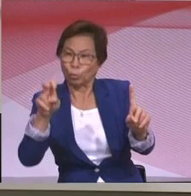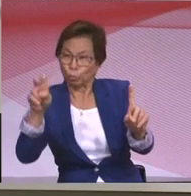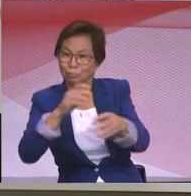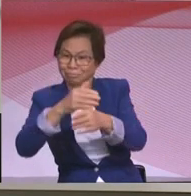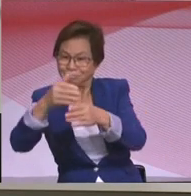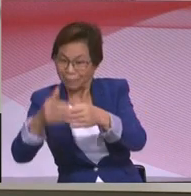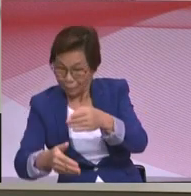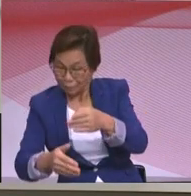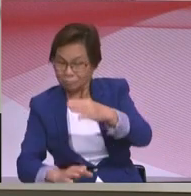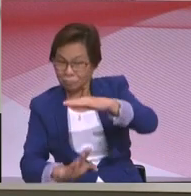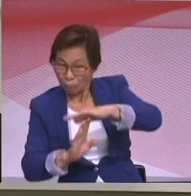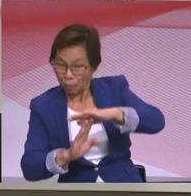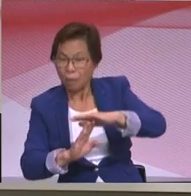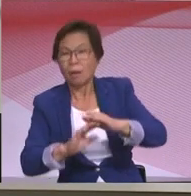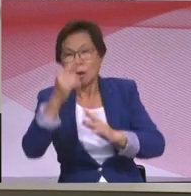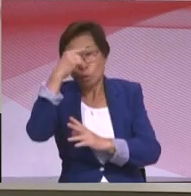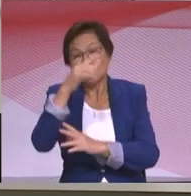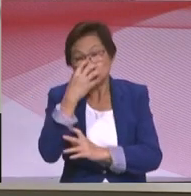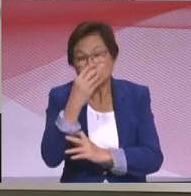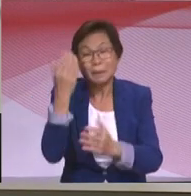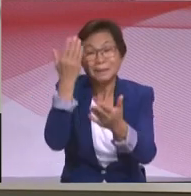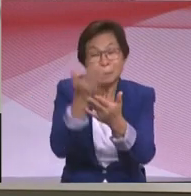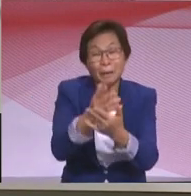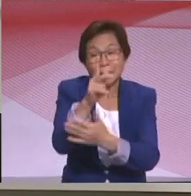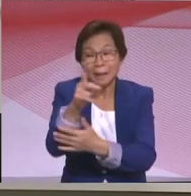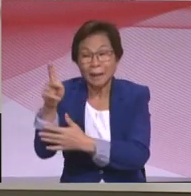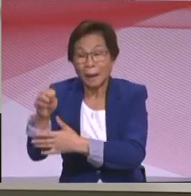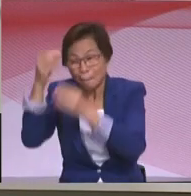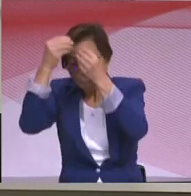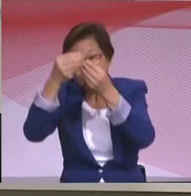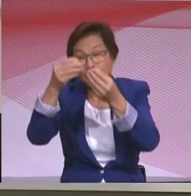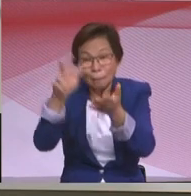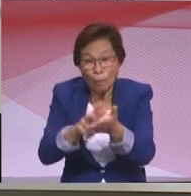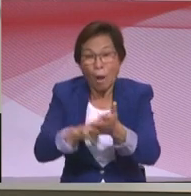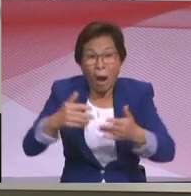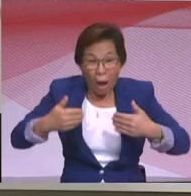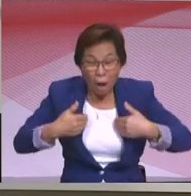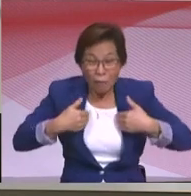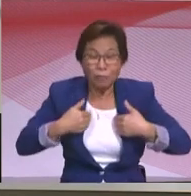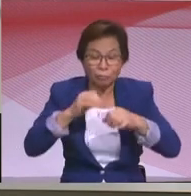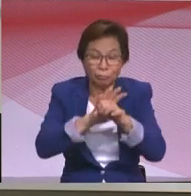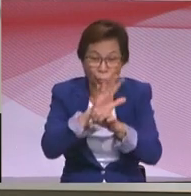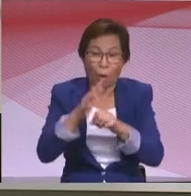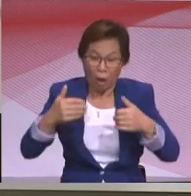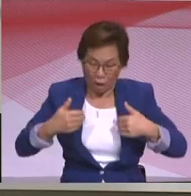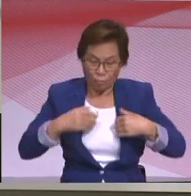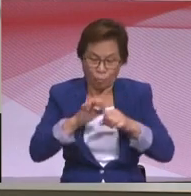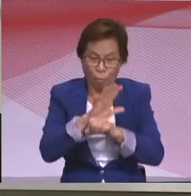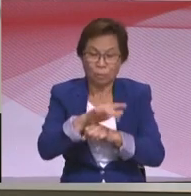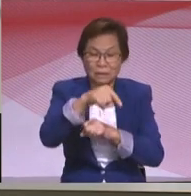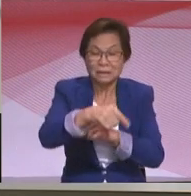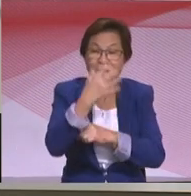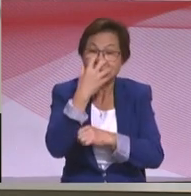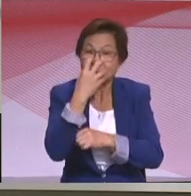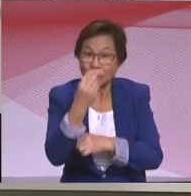2020. Bagi daerah Seremban, sehingga kini KKM mengesahkan baki kes aktif COVID positif di daerah